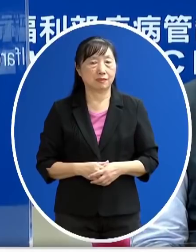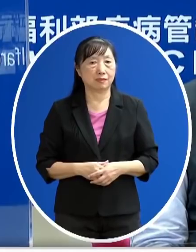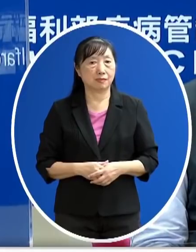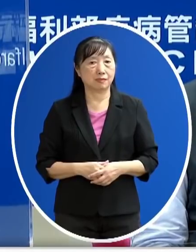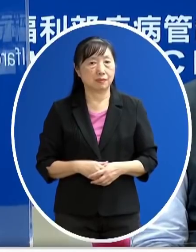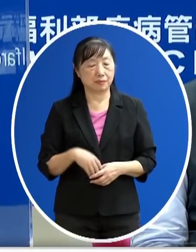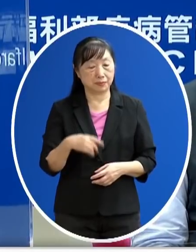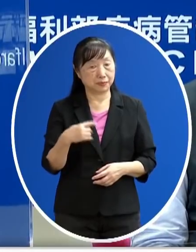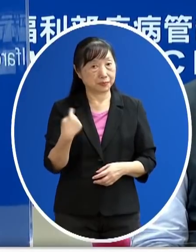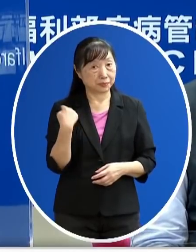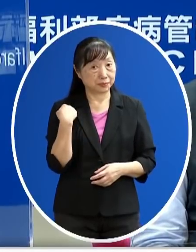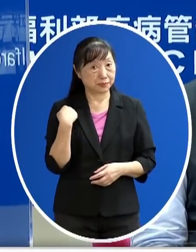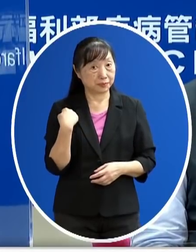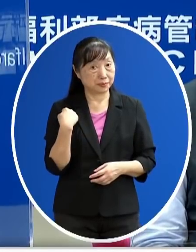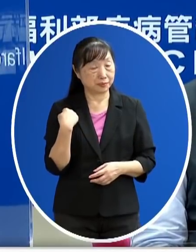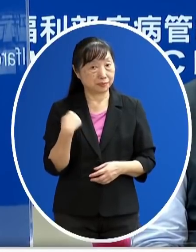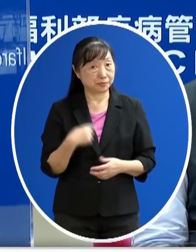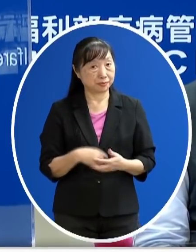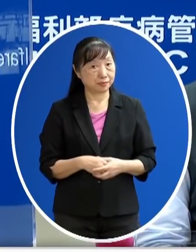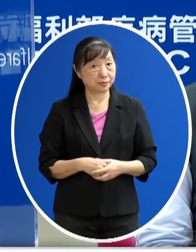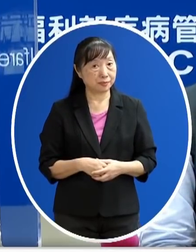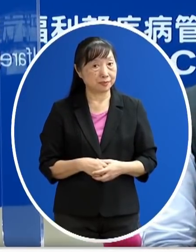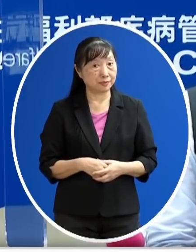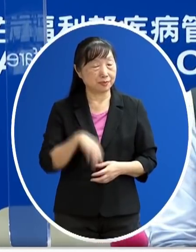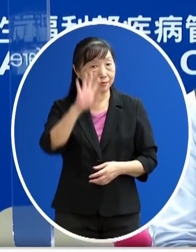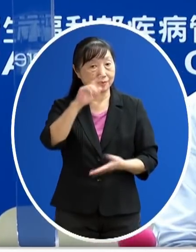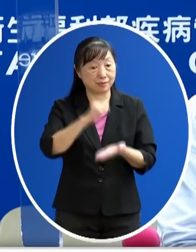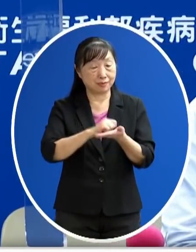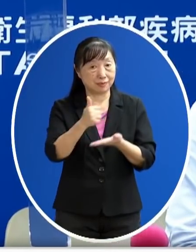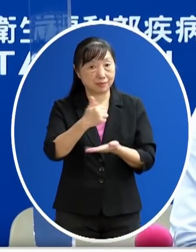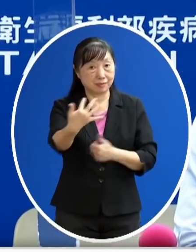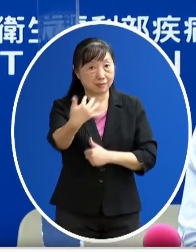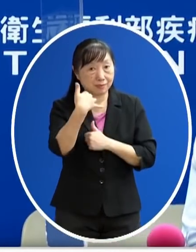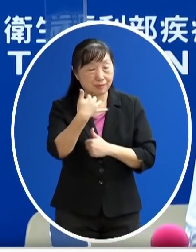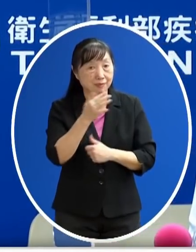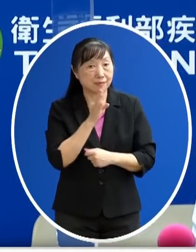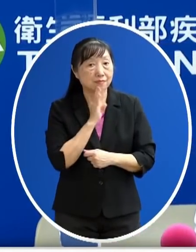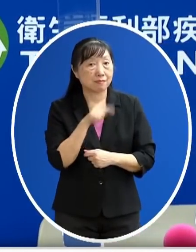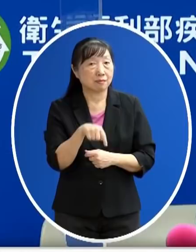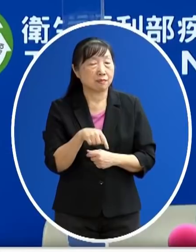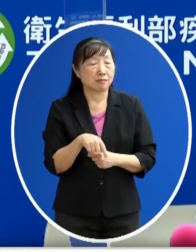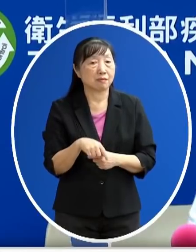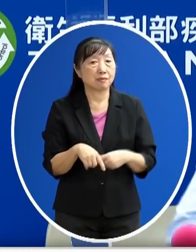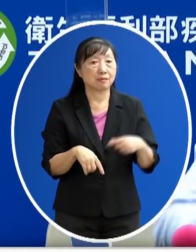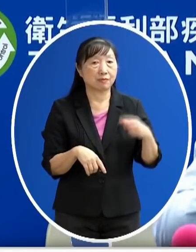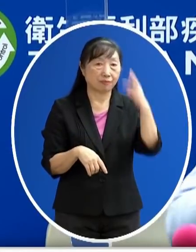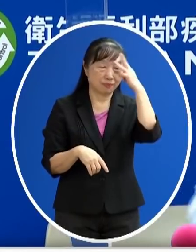那昨天有那个我们记者朋友问我那个3+11